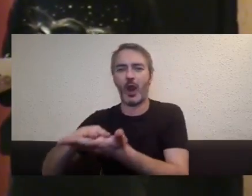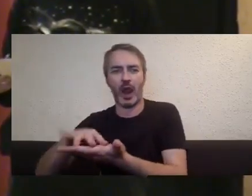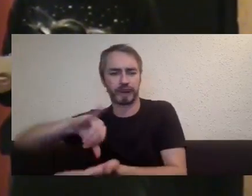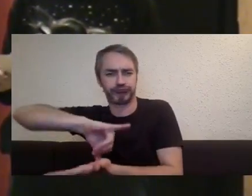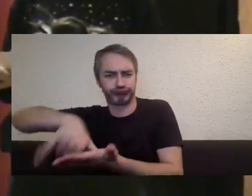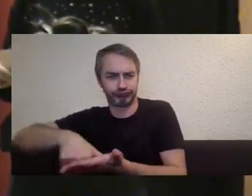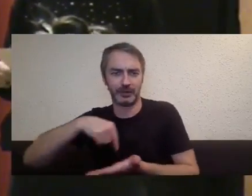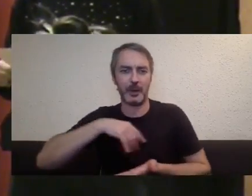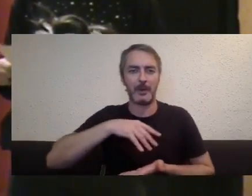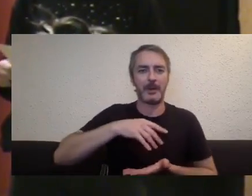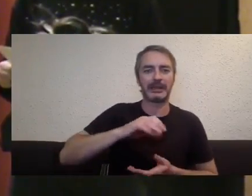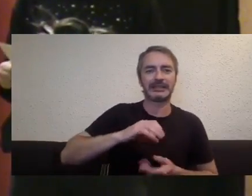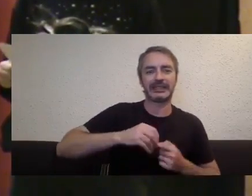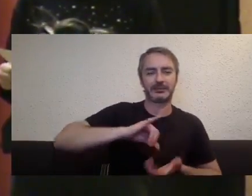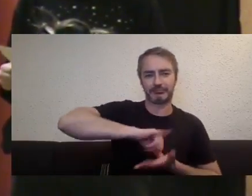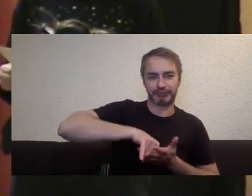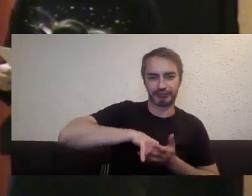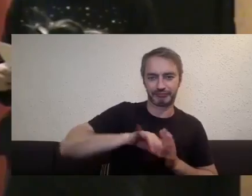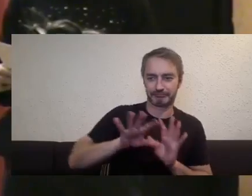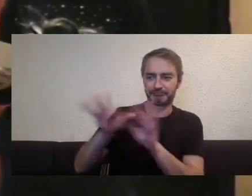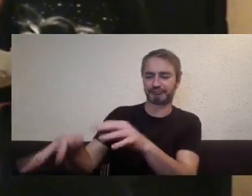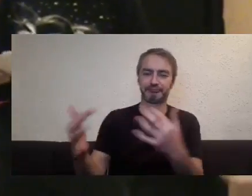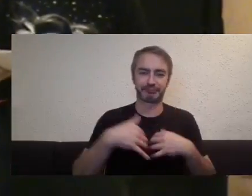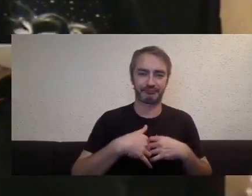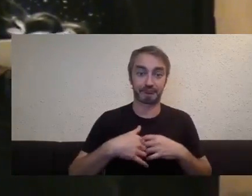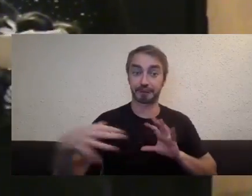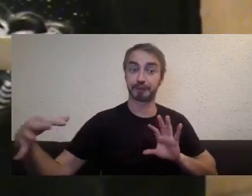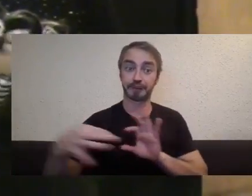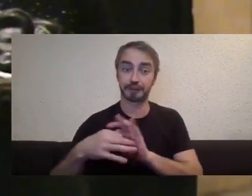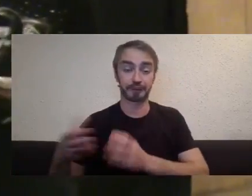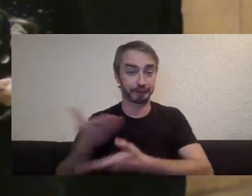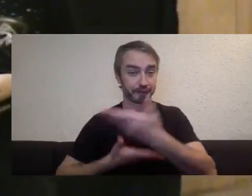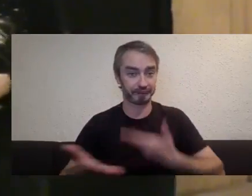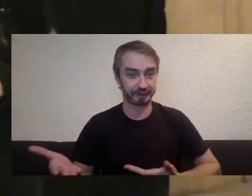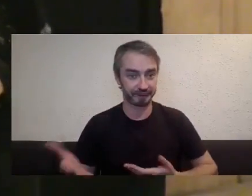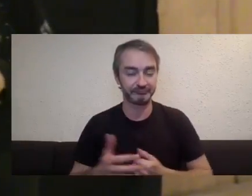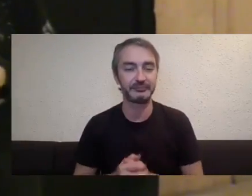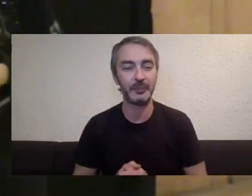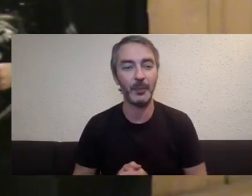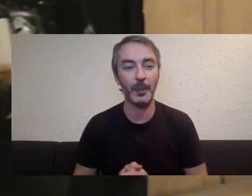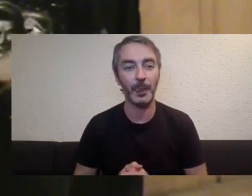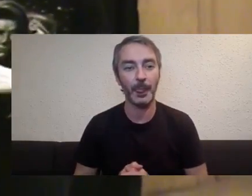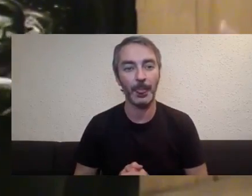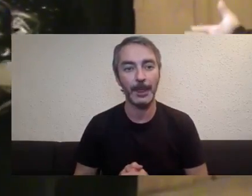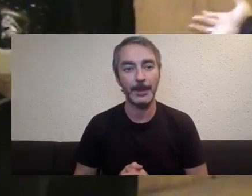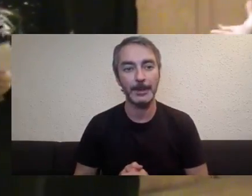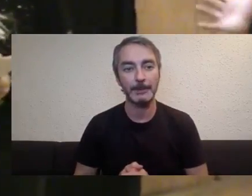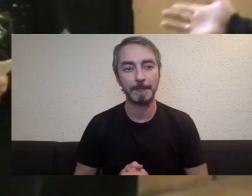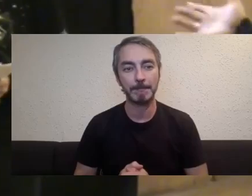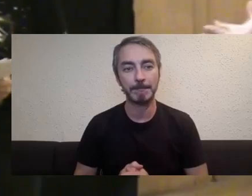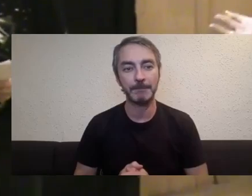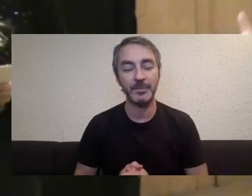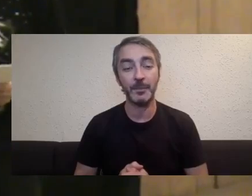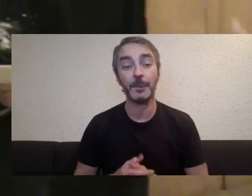barri. No? Llavors jo crec que això sí que és un punt molt interessant a destacar i que crec que ha fet, no?, que... De fet, quan explicaves tu